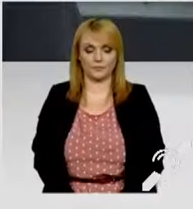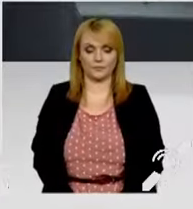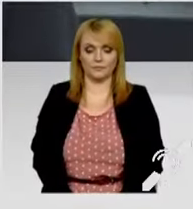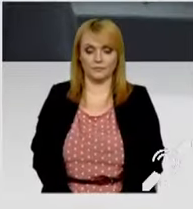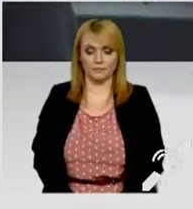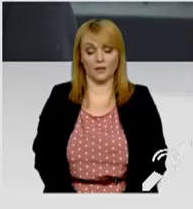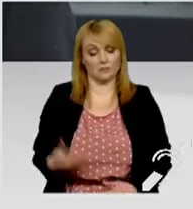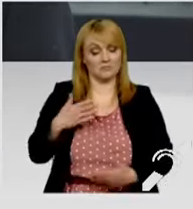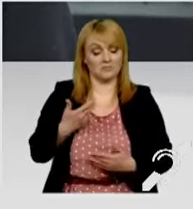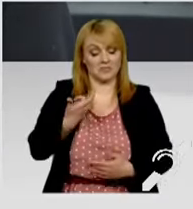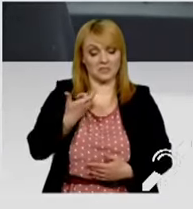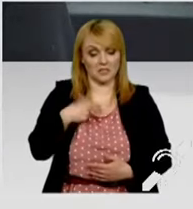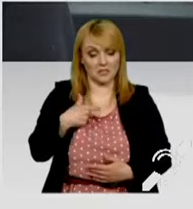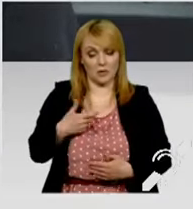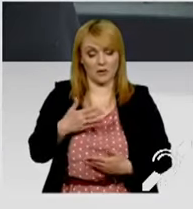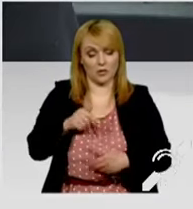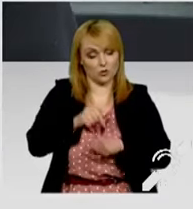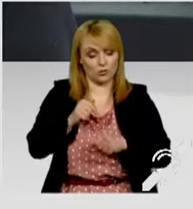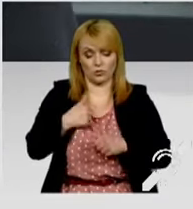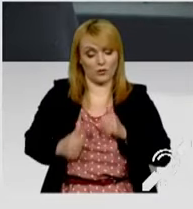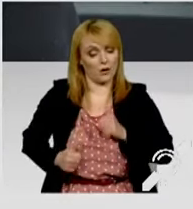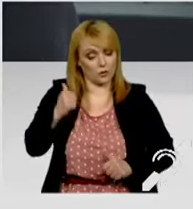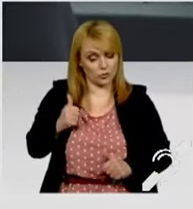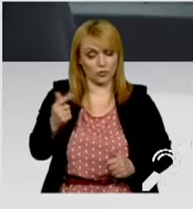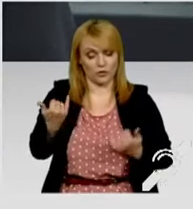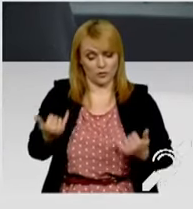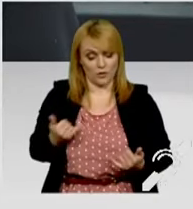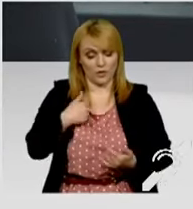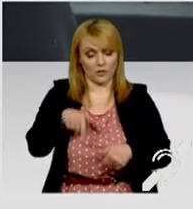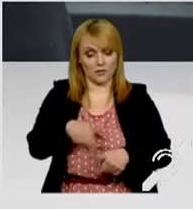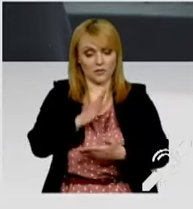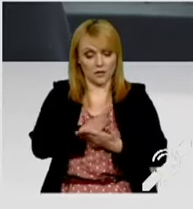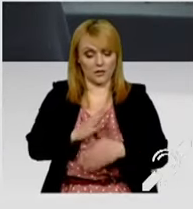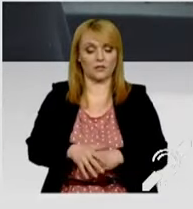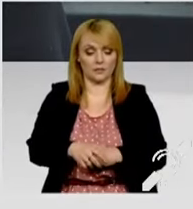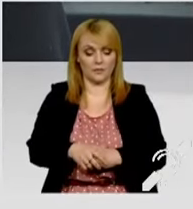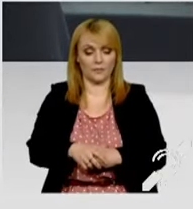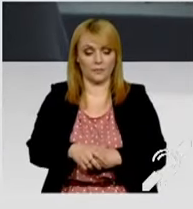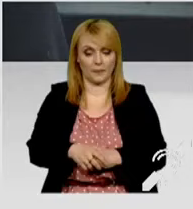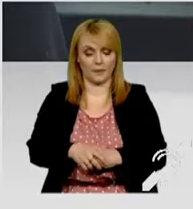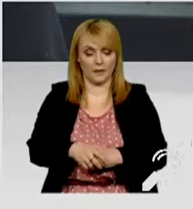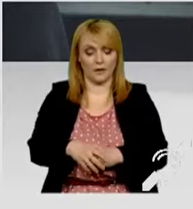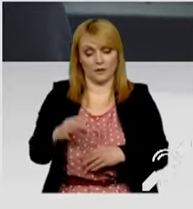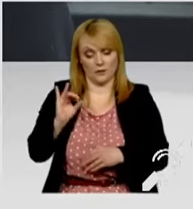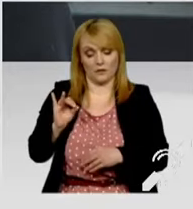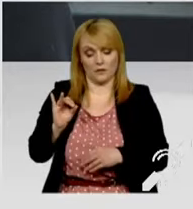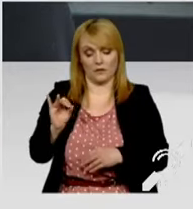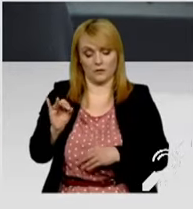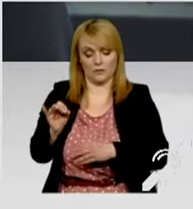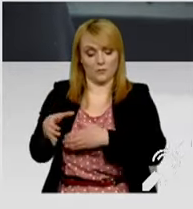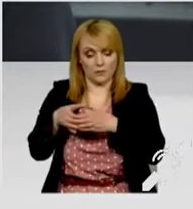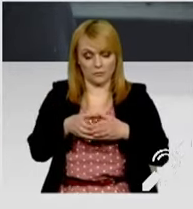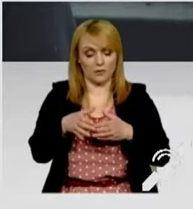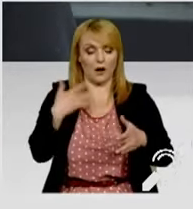E o onoare pentru noi să fim astăzi aici cu o mică formulă din Orchestra Națională de Cameră